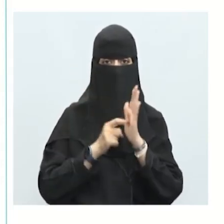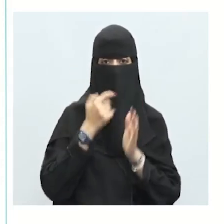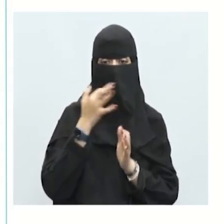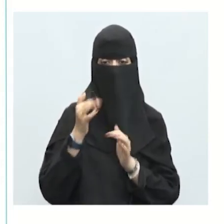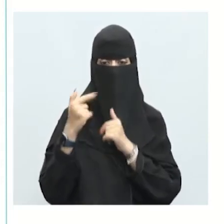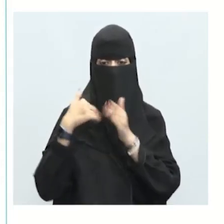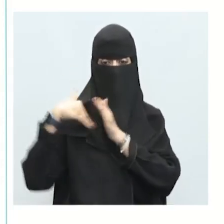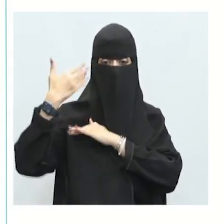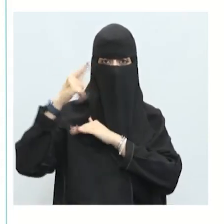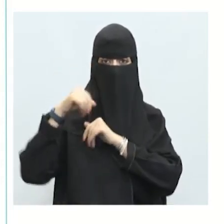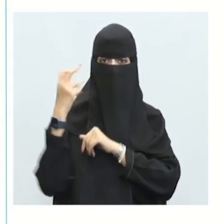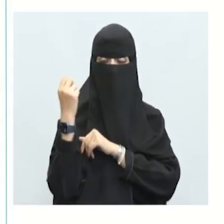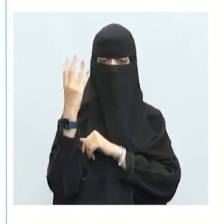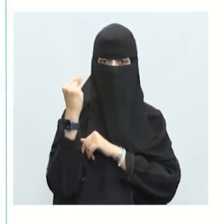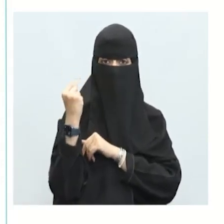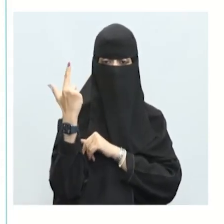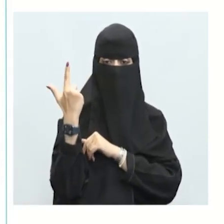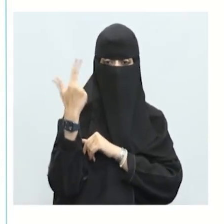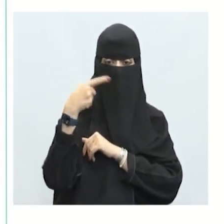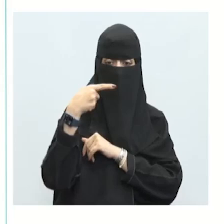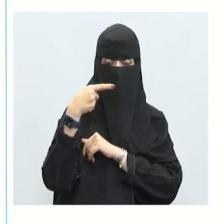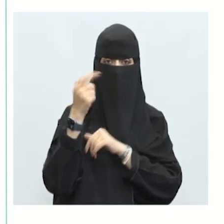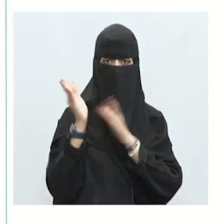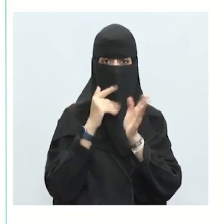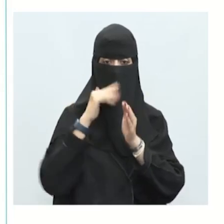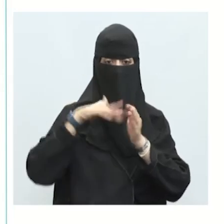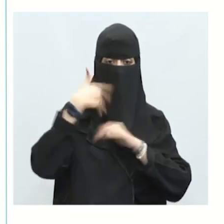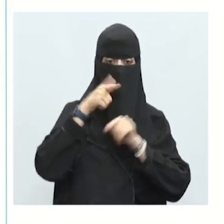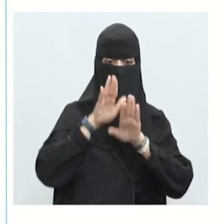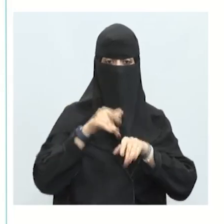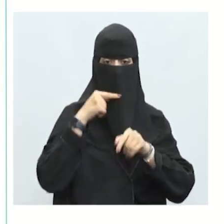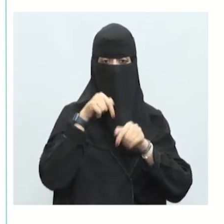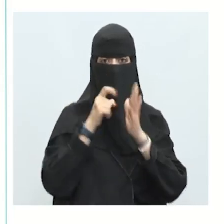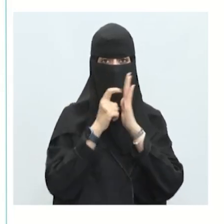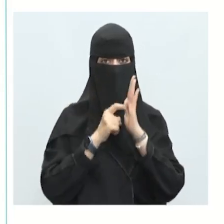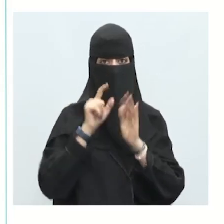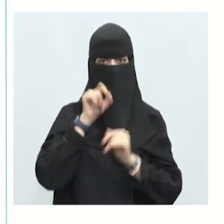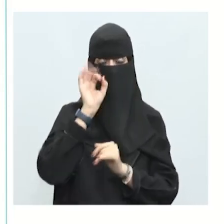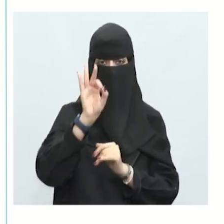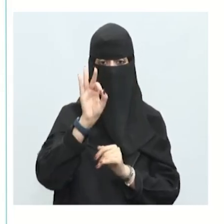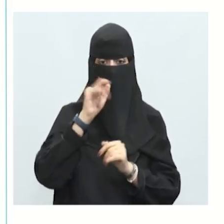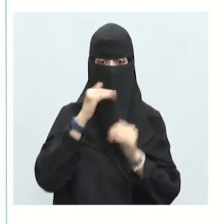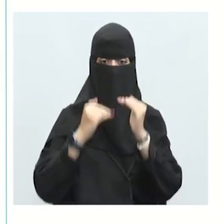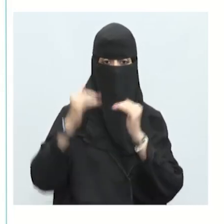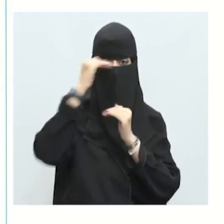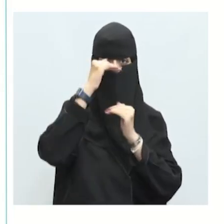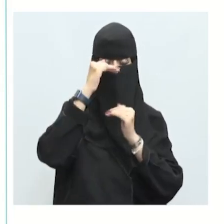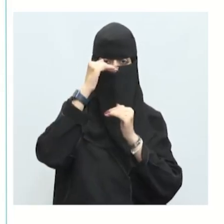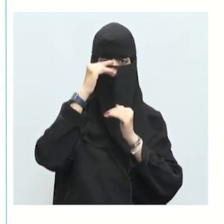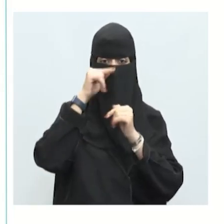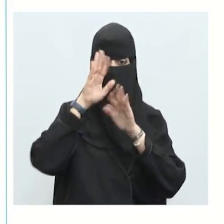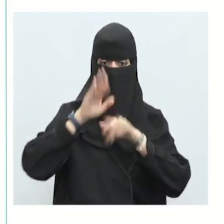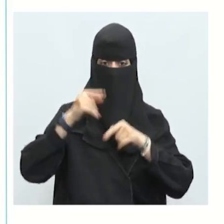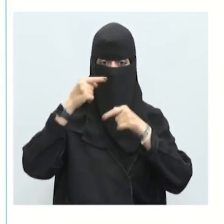اسناد له رقم 17 ثم عندنا نقول هنا الشرط اف جريد اللي هو اذا